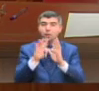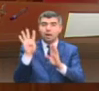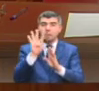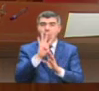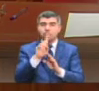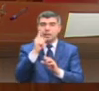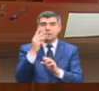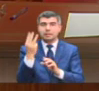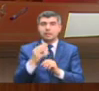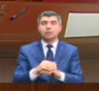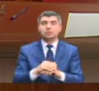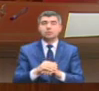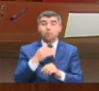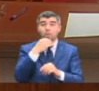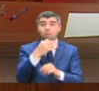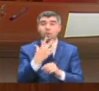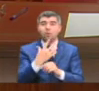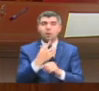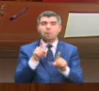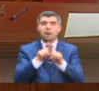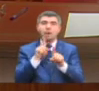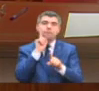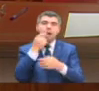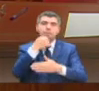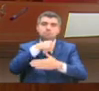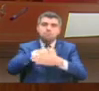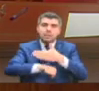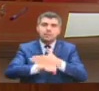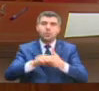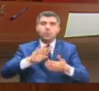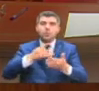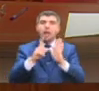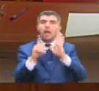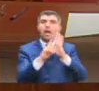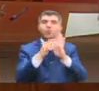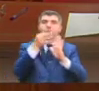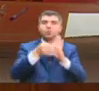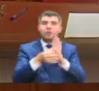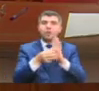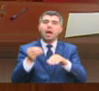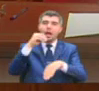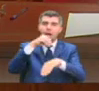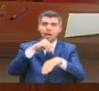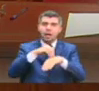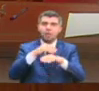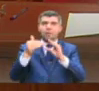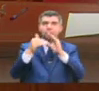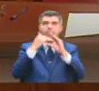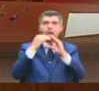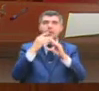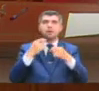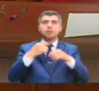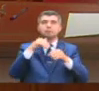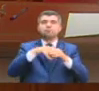44-13 يتعلق بمزاولة مهنة القبالة، وحيل من مجلس المستشارين في إطار قراءة ثانية، ومشروع